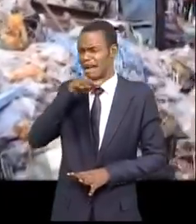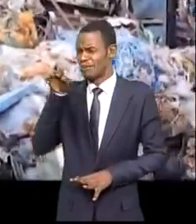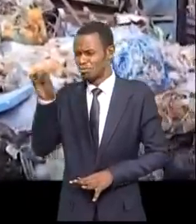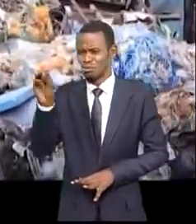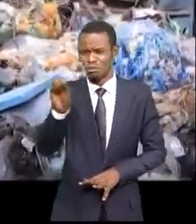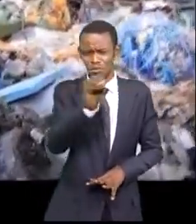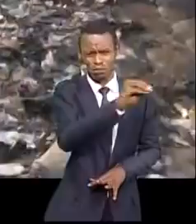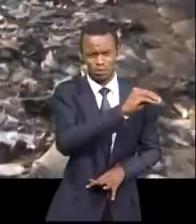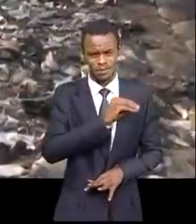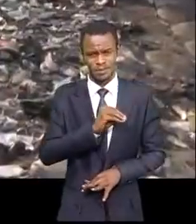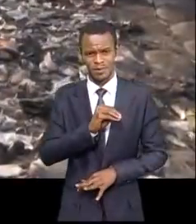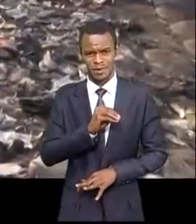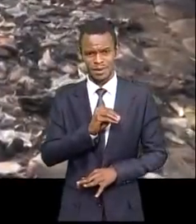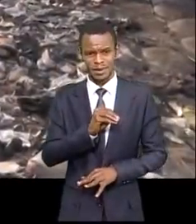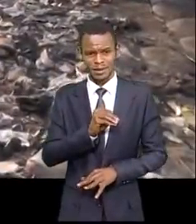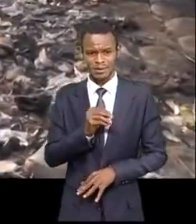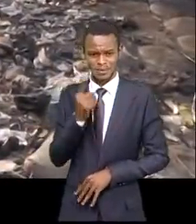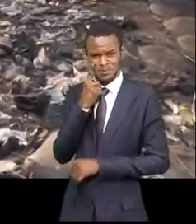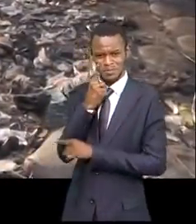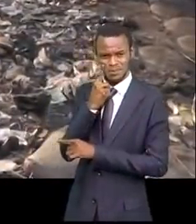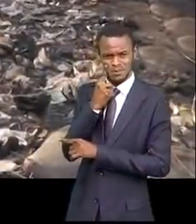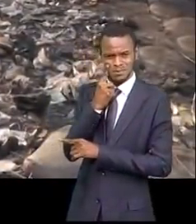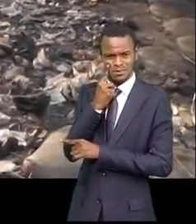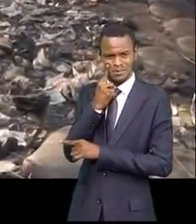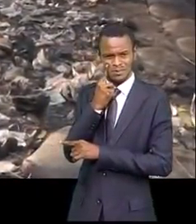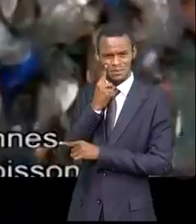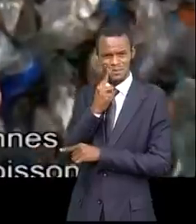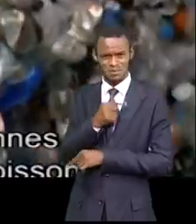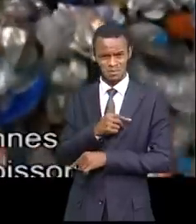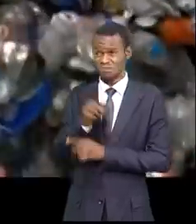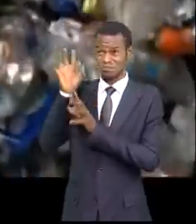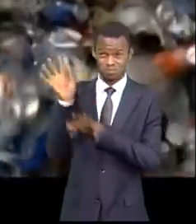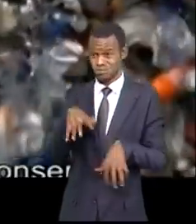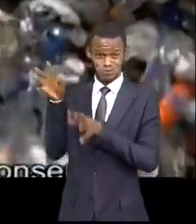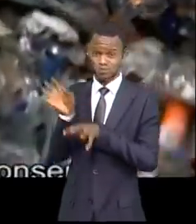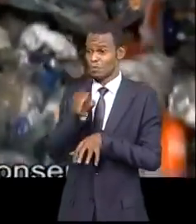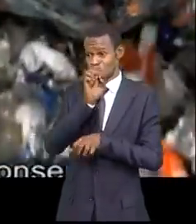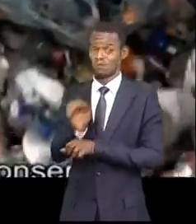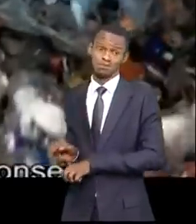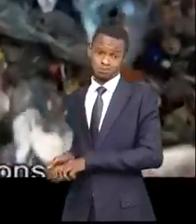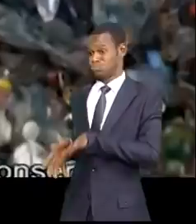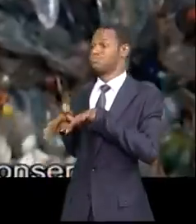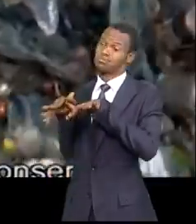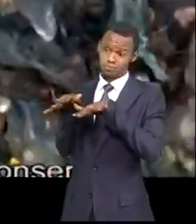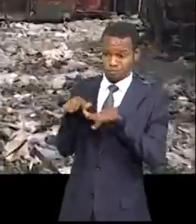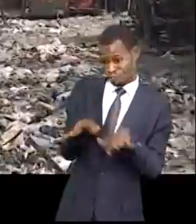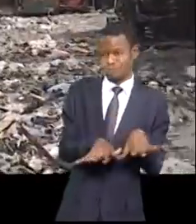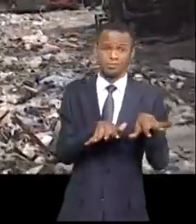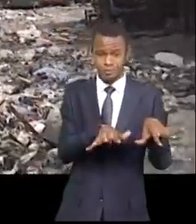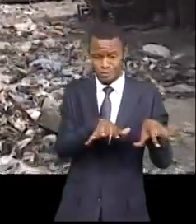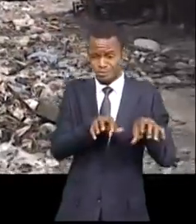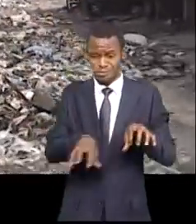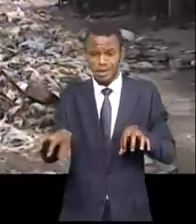et des tonnes d'aidés structure que chérit les autres de pluie en plus d'un autre mauvaise habitude de nous laisser